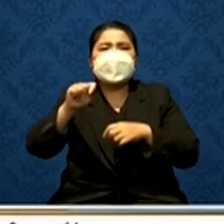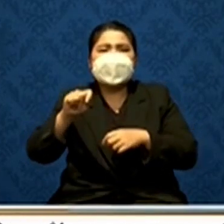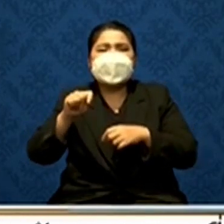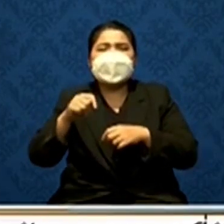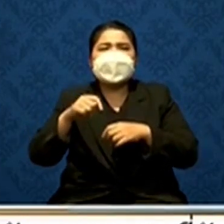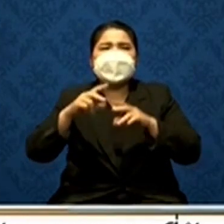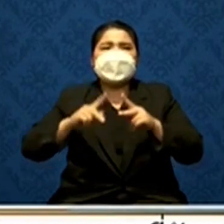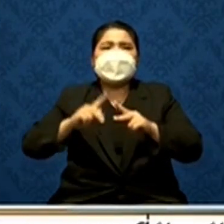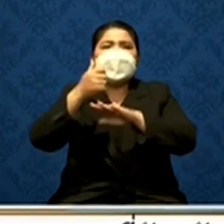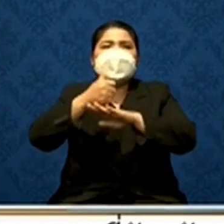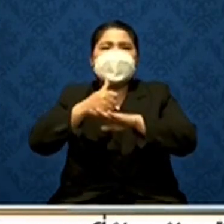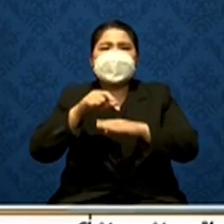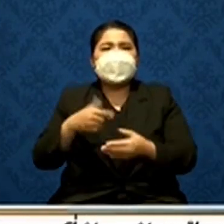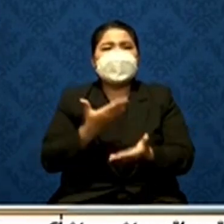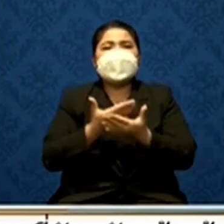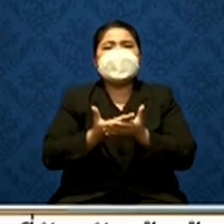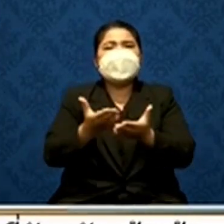ได้เงินใช้ไปอีกตง 2 ล้าน